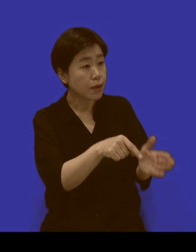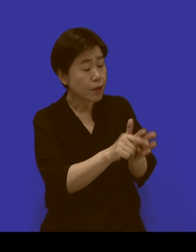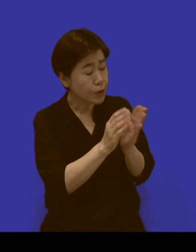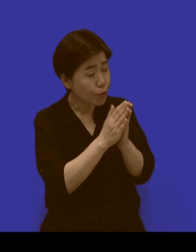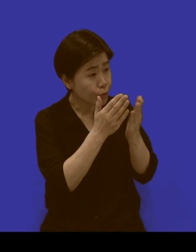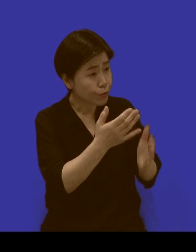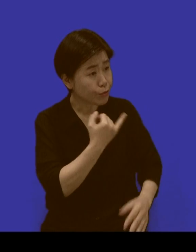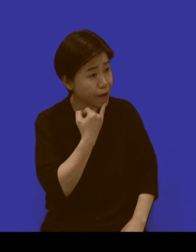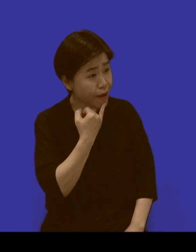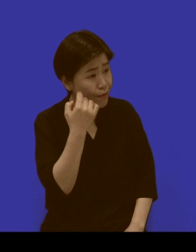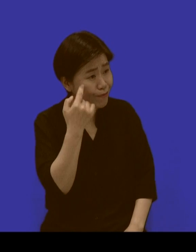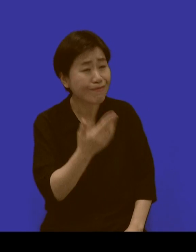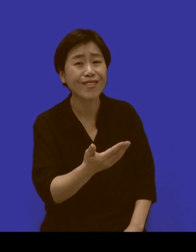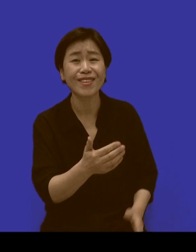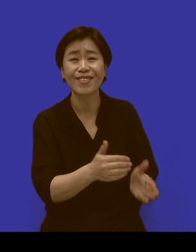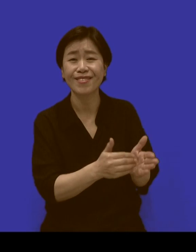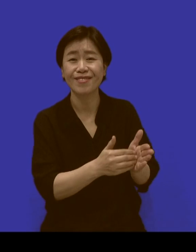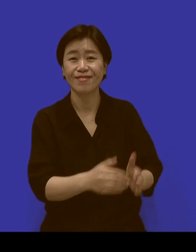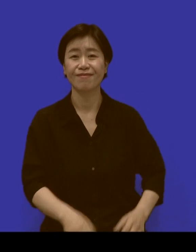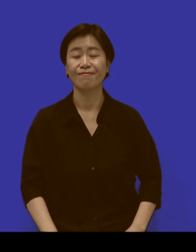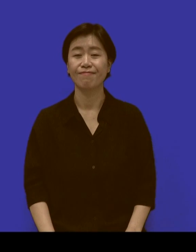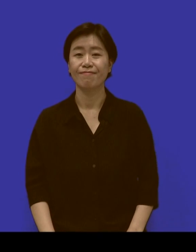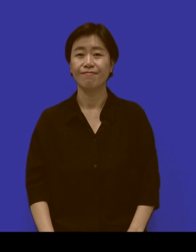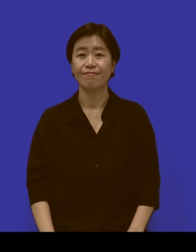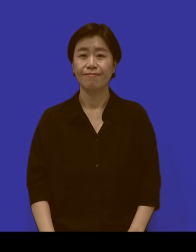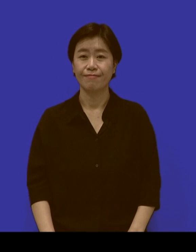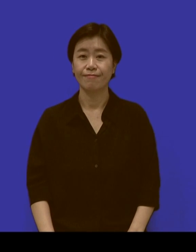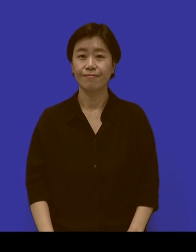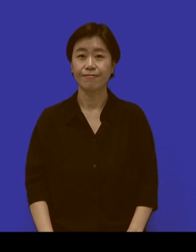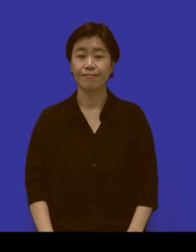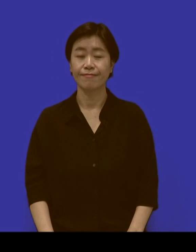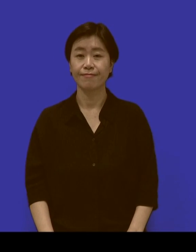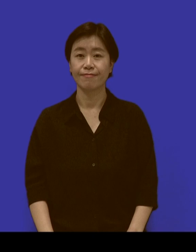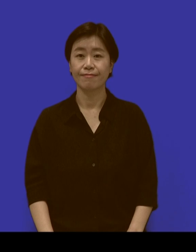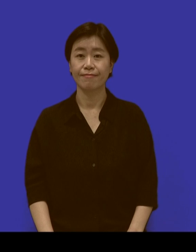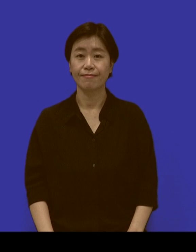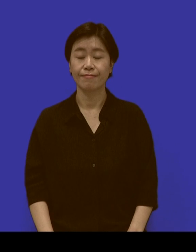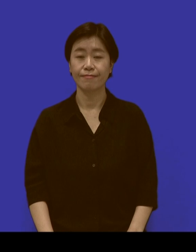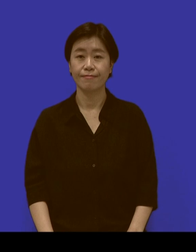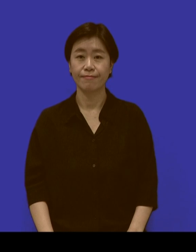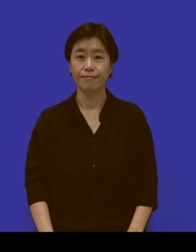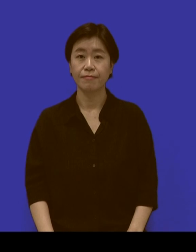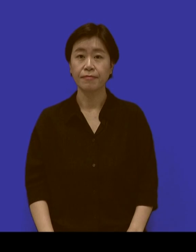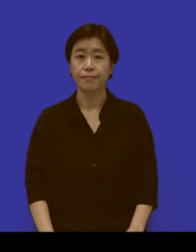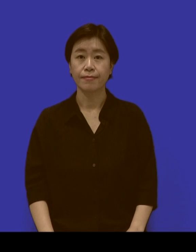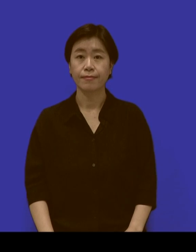기도해도 되겠습니까? 예. 책 제목이죠. 예. Can I pray for you? 예. 이렇게 정말 했던 것 같아요.